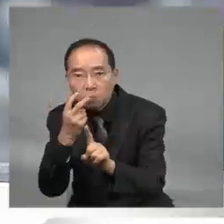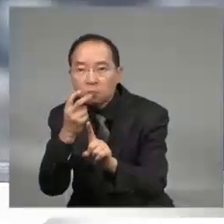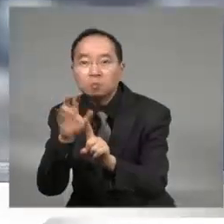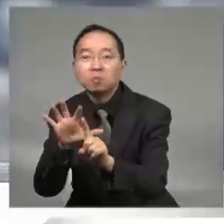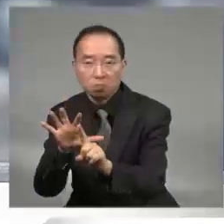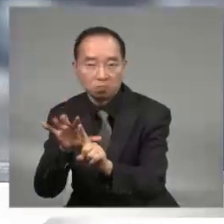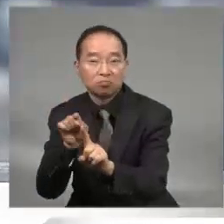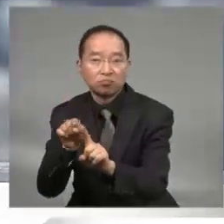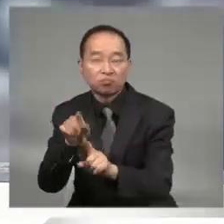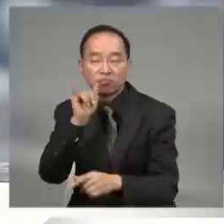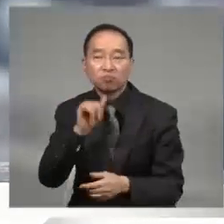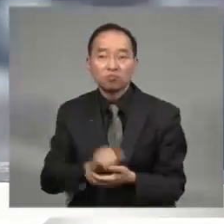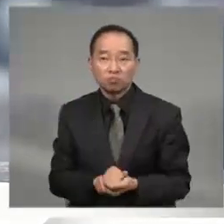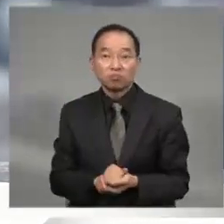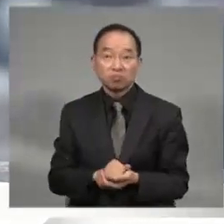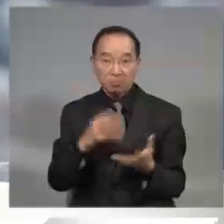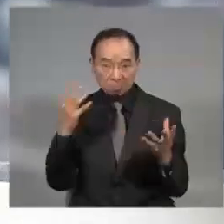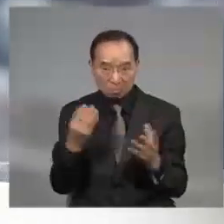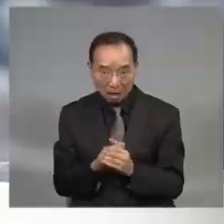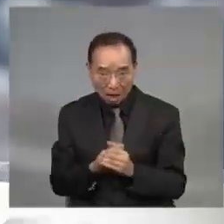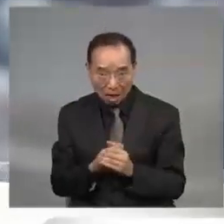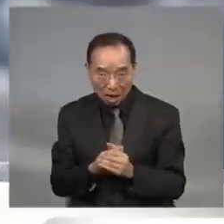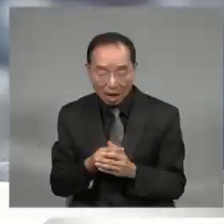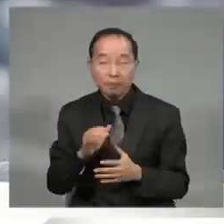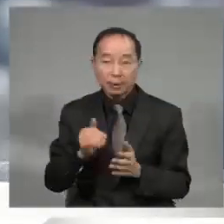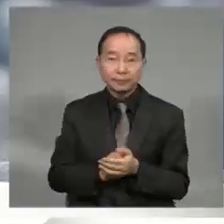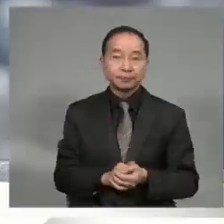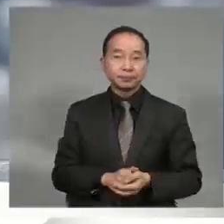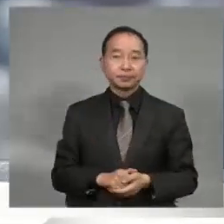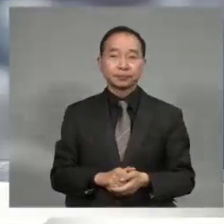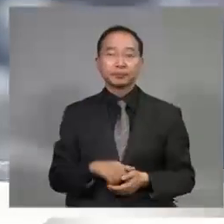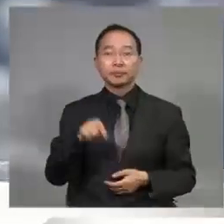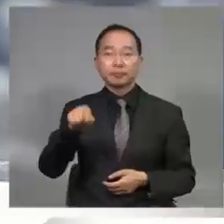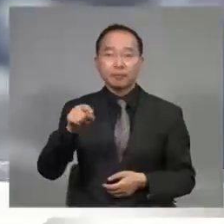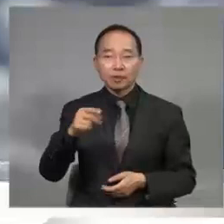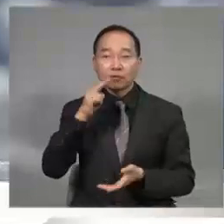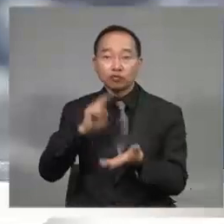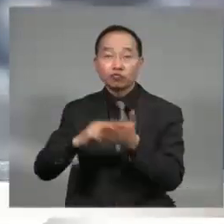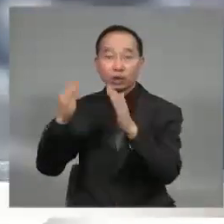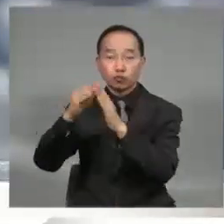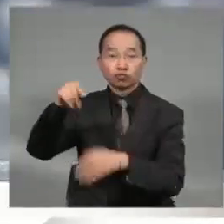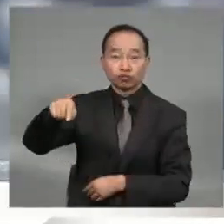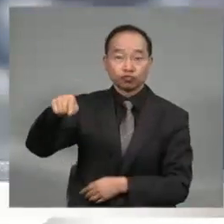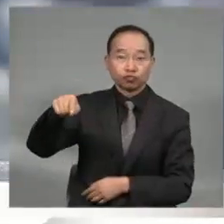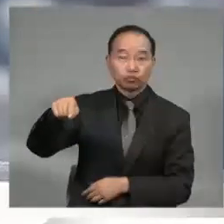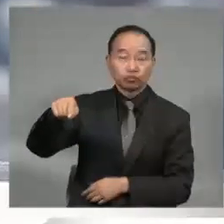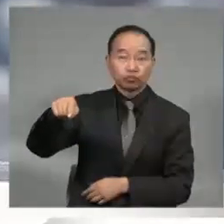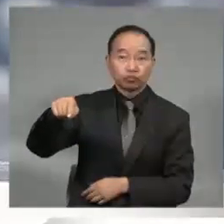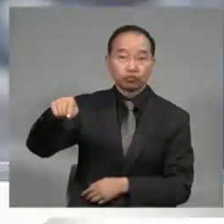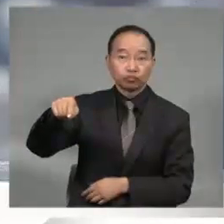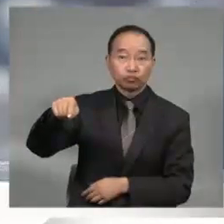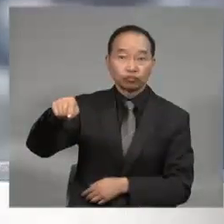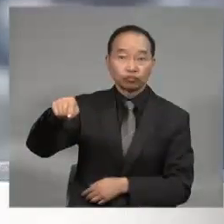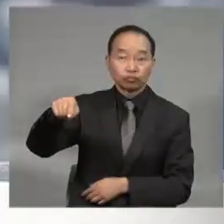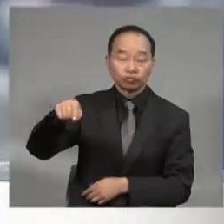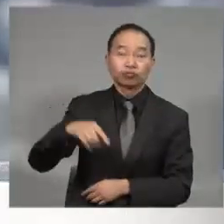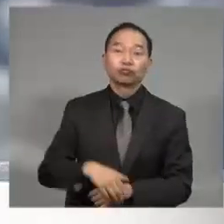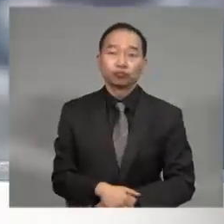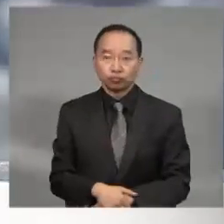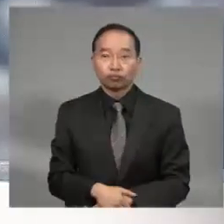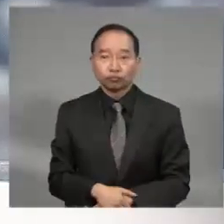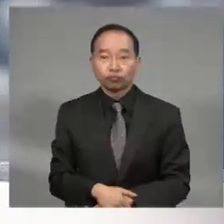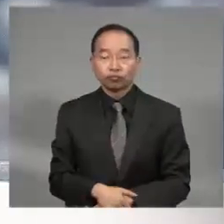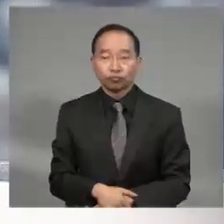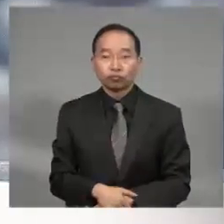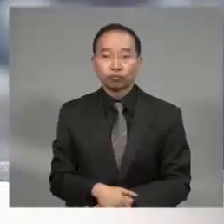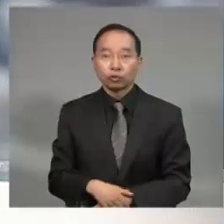절차를 거쳐서 관내에 해당 지역에 있는 우체국으로 네, 관외 해송용 봉투는 관할 우체국으로 이제 인계가 관할 이제 우체국으로